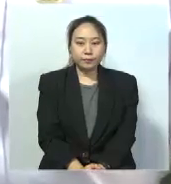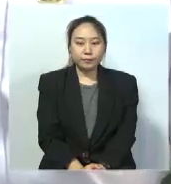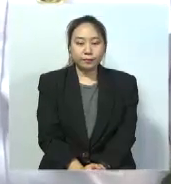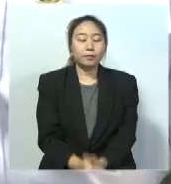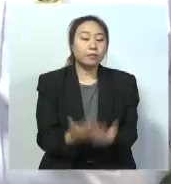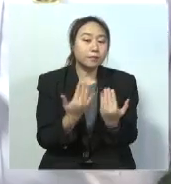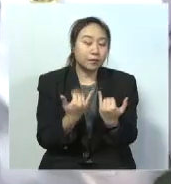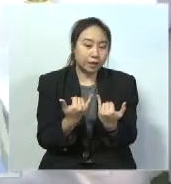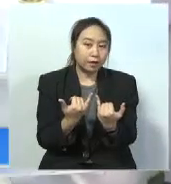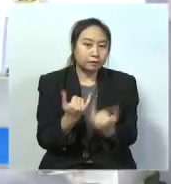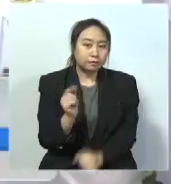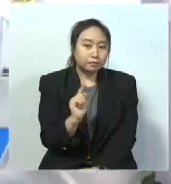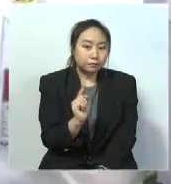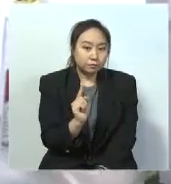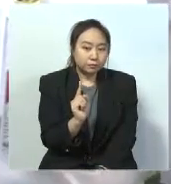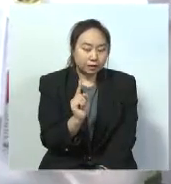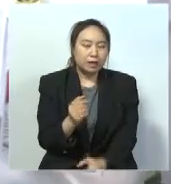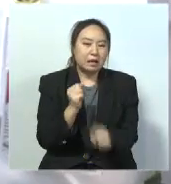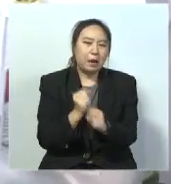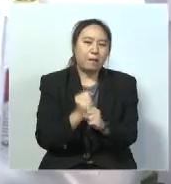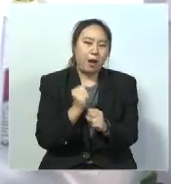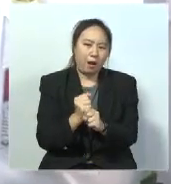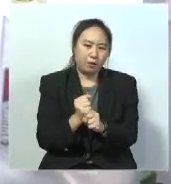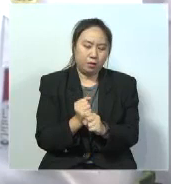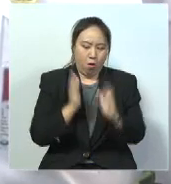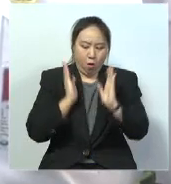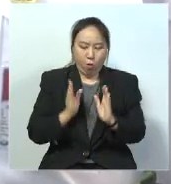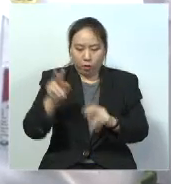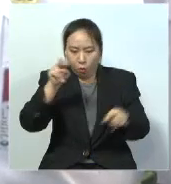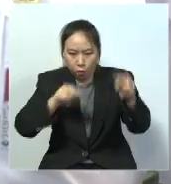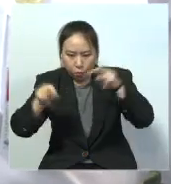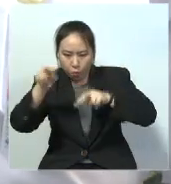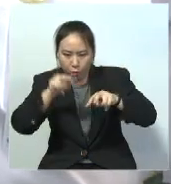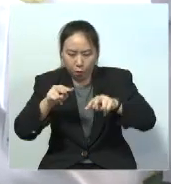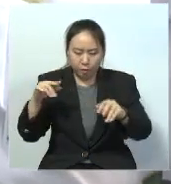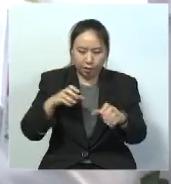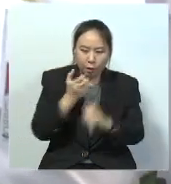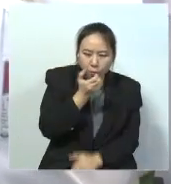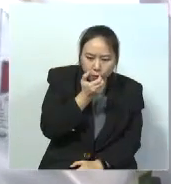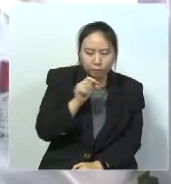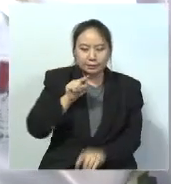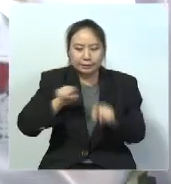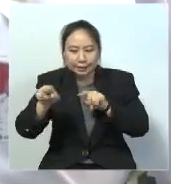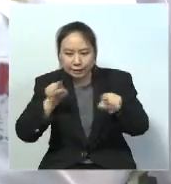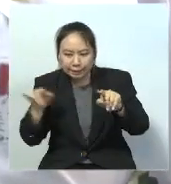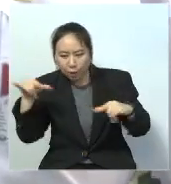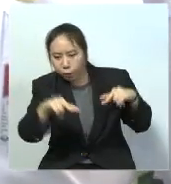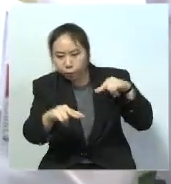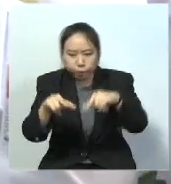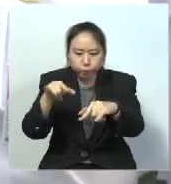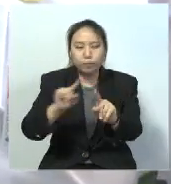เรื่องของการลดภาระงานของผู้ควบคุมจราจรทางอากาศนะครับเ